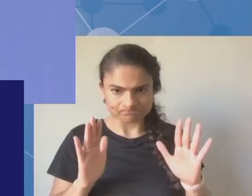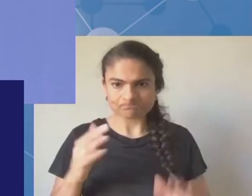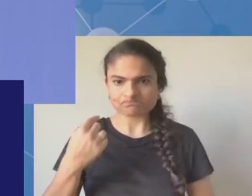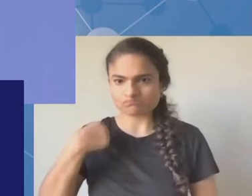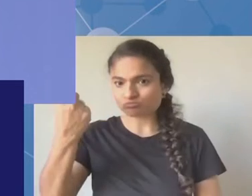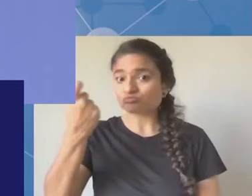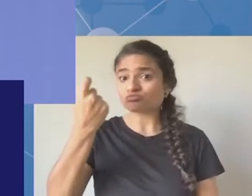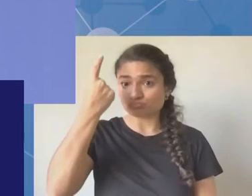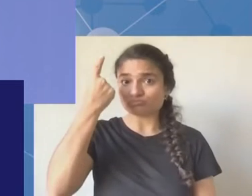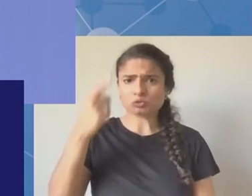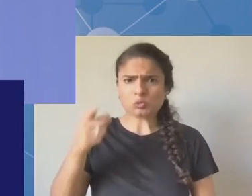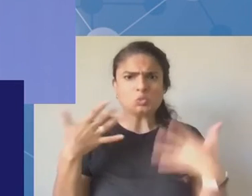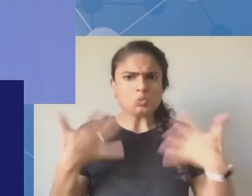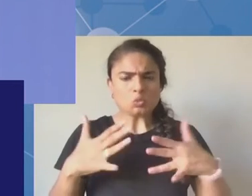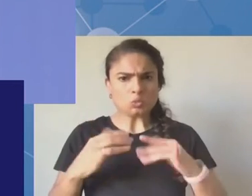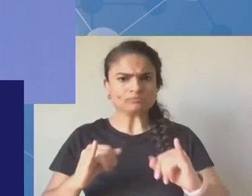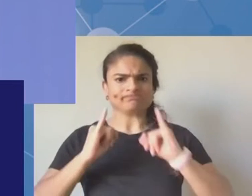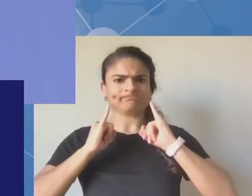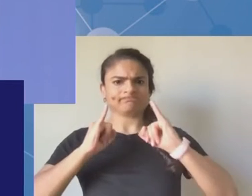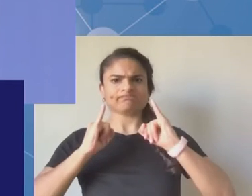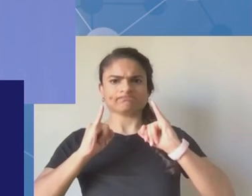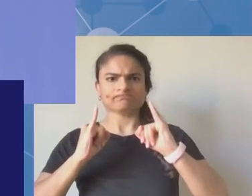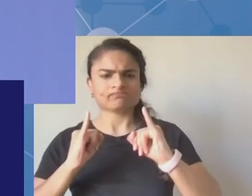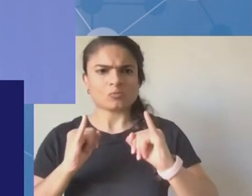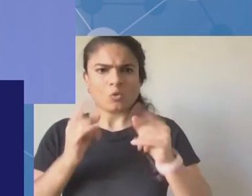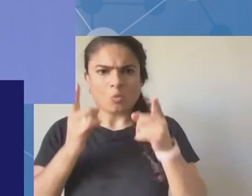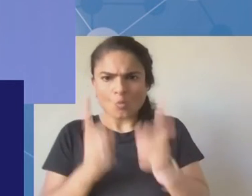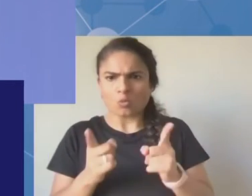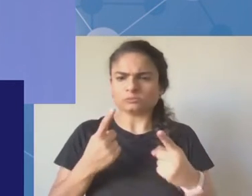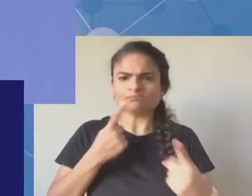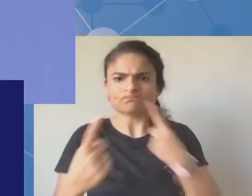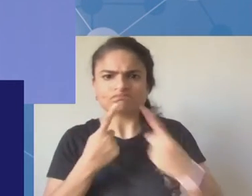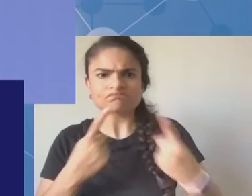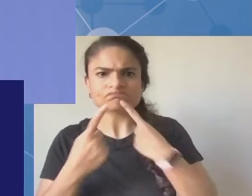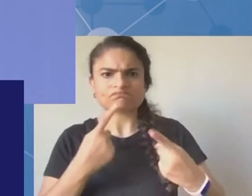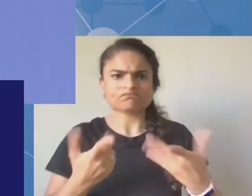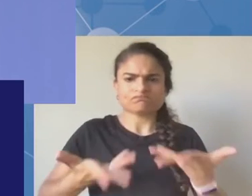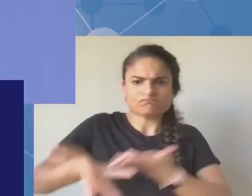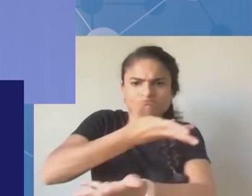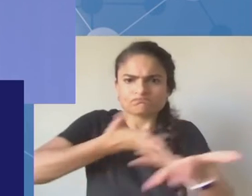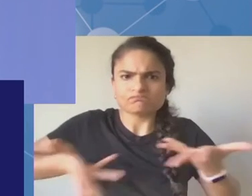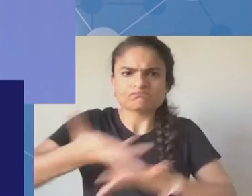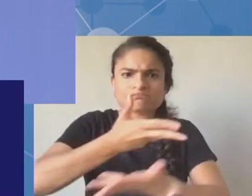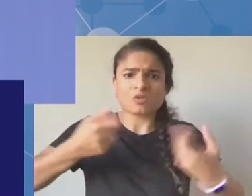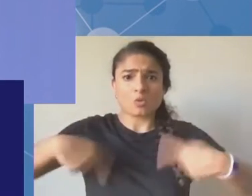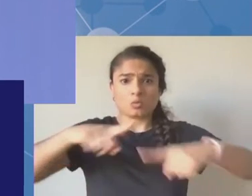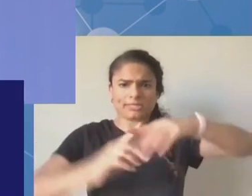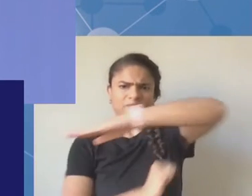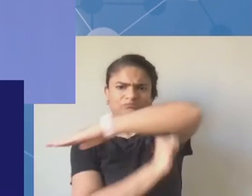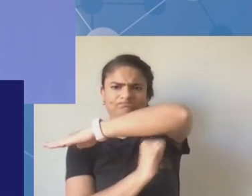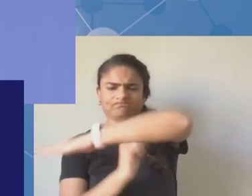вопросы, которые стоят обсуждения. Давайте помнить о том, что наш форум